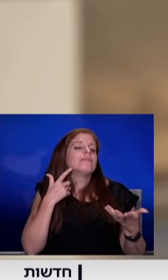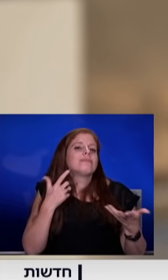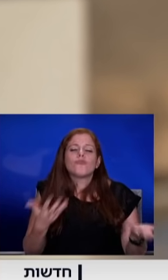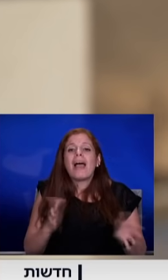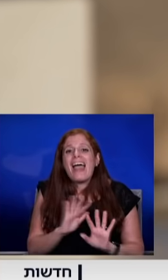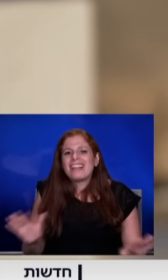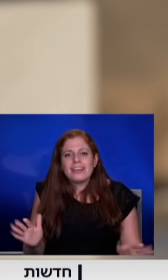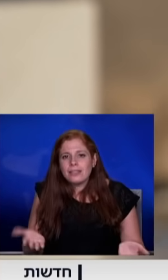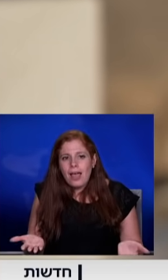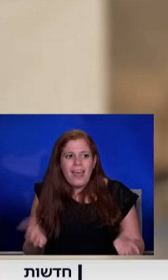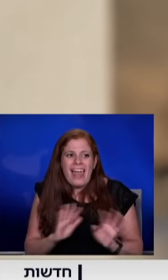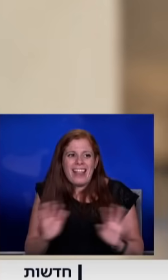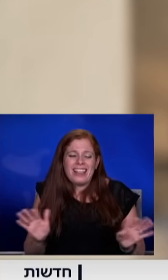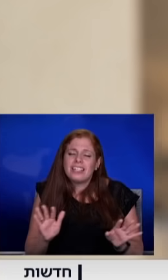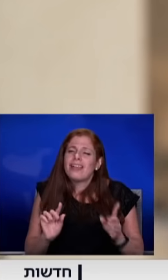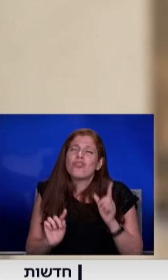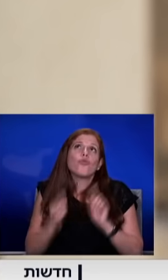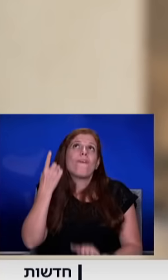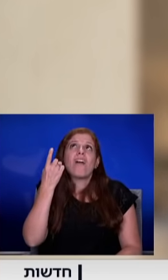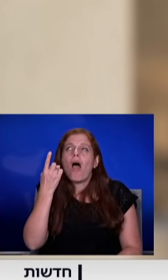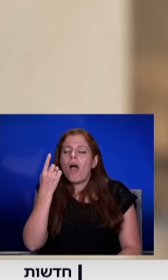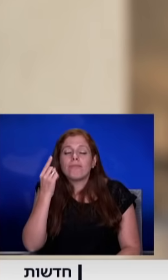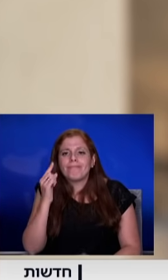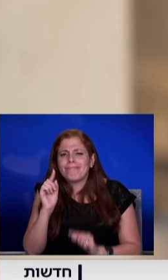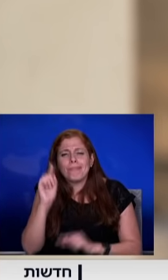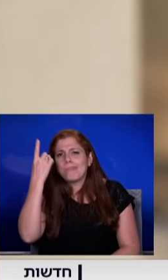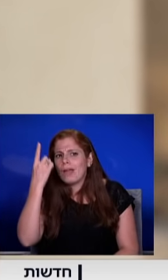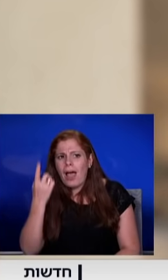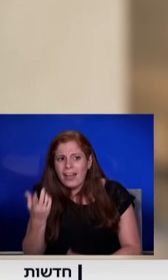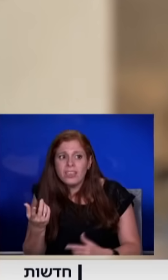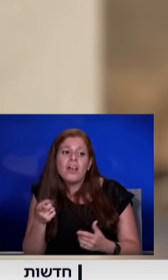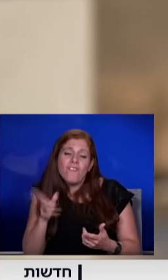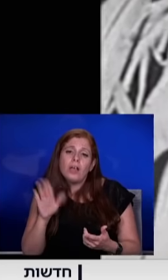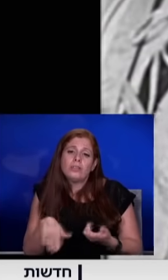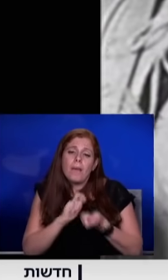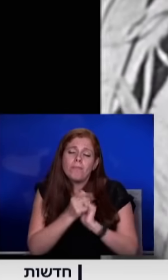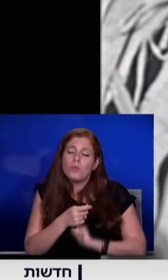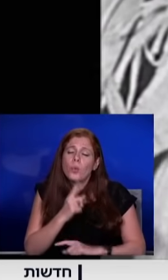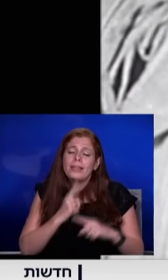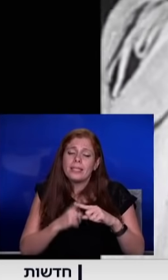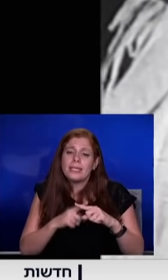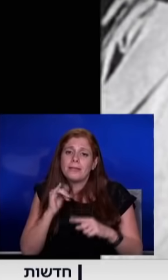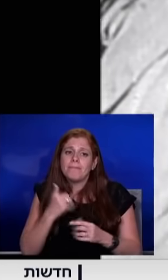כזה, אין איזו תופעה חריגה, ואז גם התנצר,